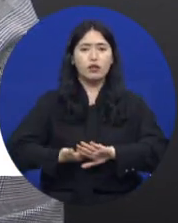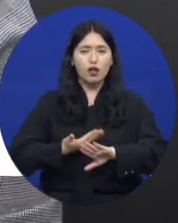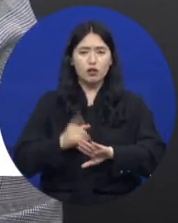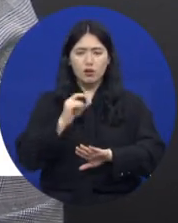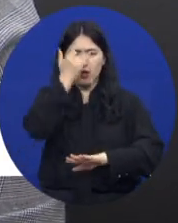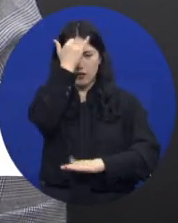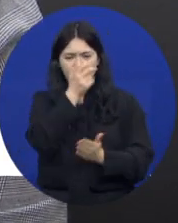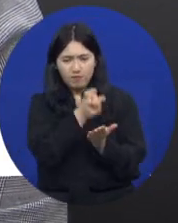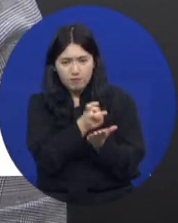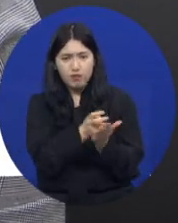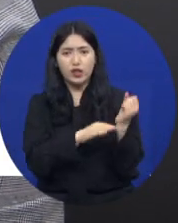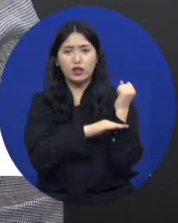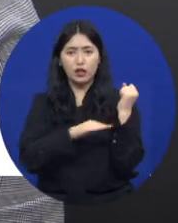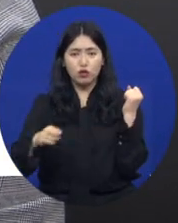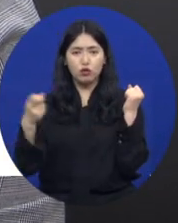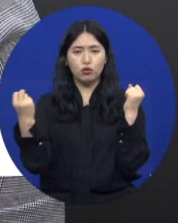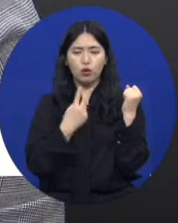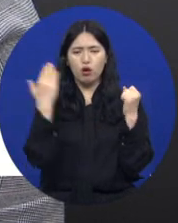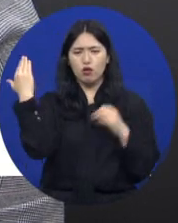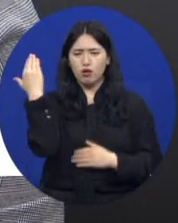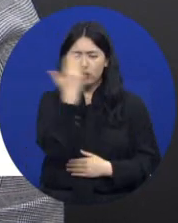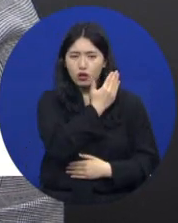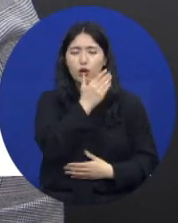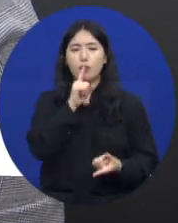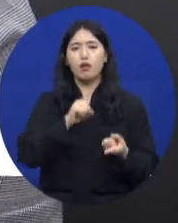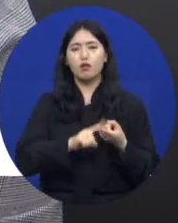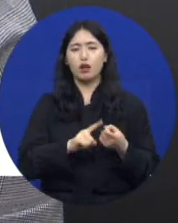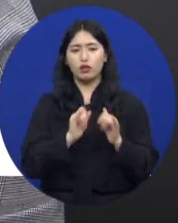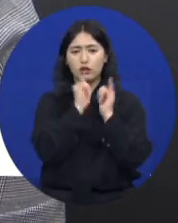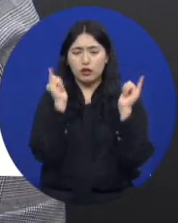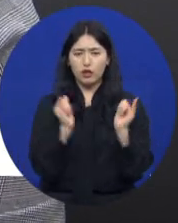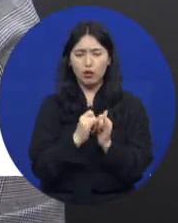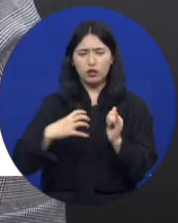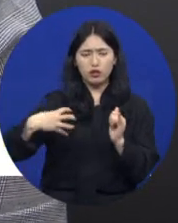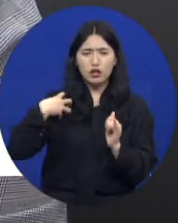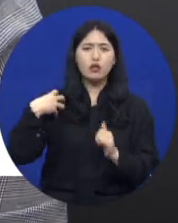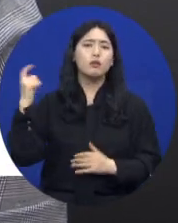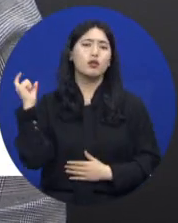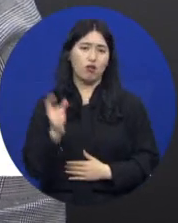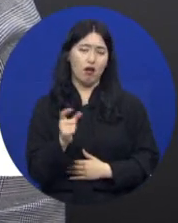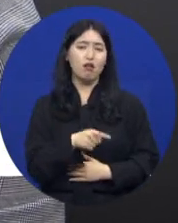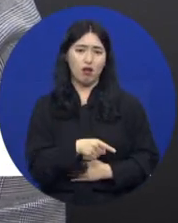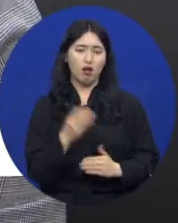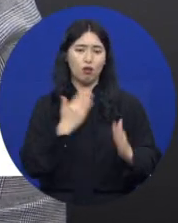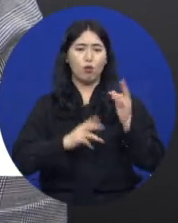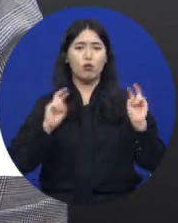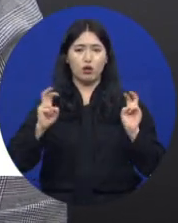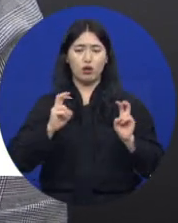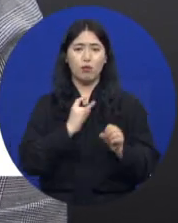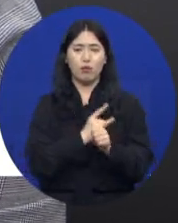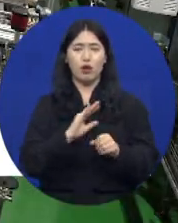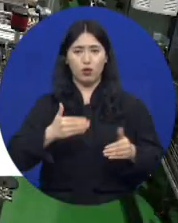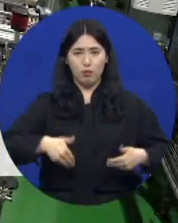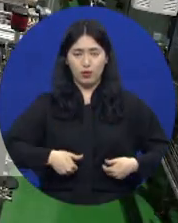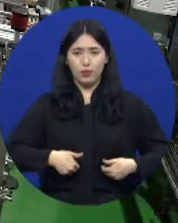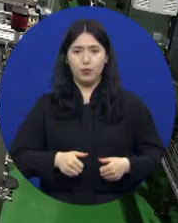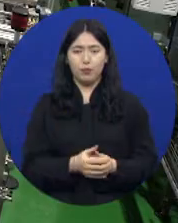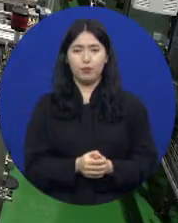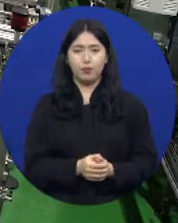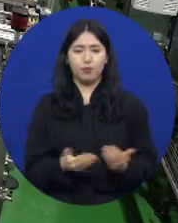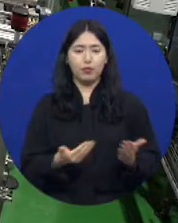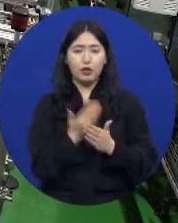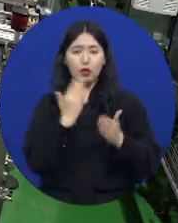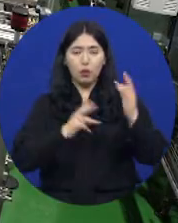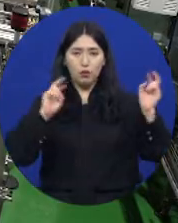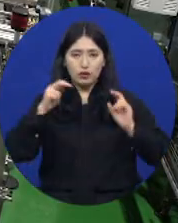도덕적 기준이라든지 청렴에 대한 어떤 사회적 책임, 굉장히 강한 공기업이어야 된다.